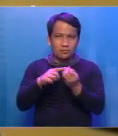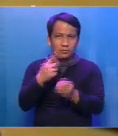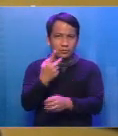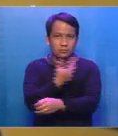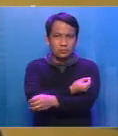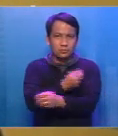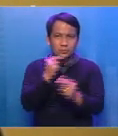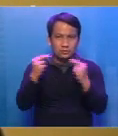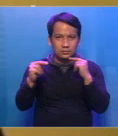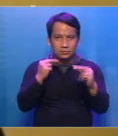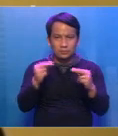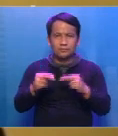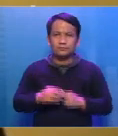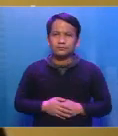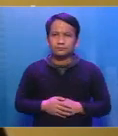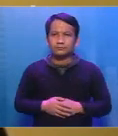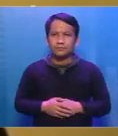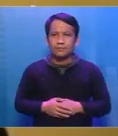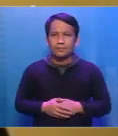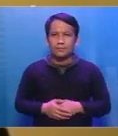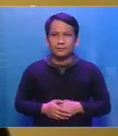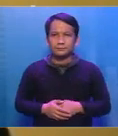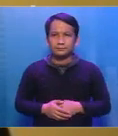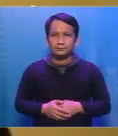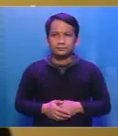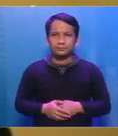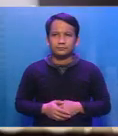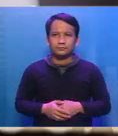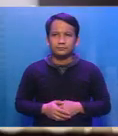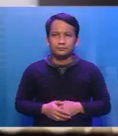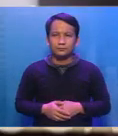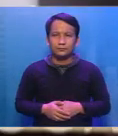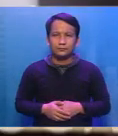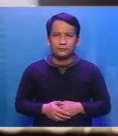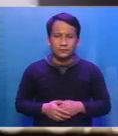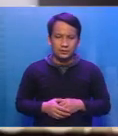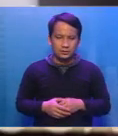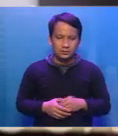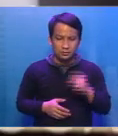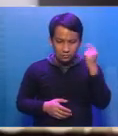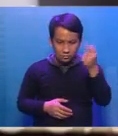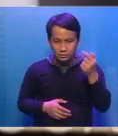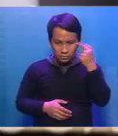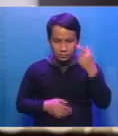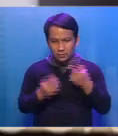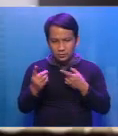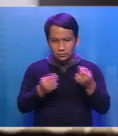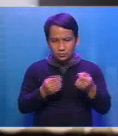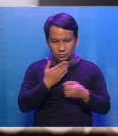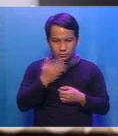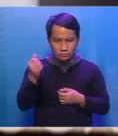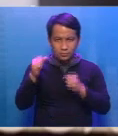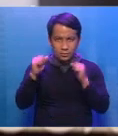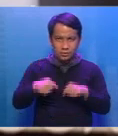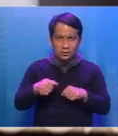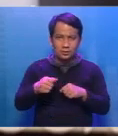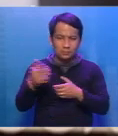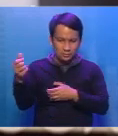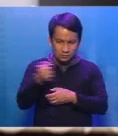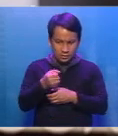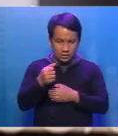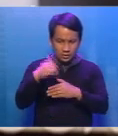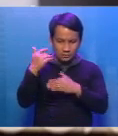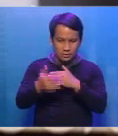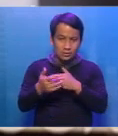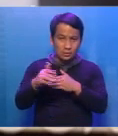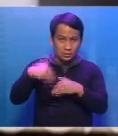vaccine negotiations. Government is trying to do its best, no, so that we can have the vaccines as early as next year. But